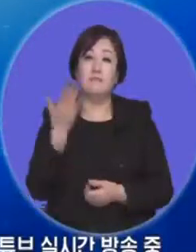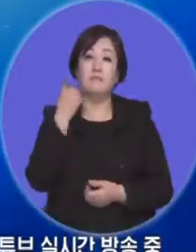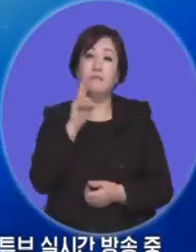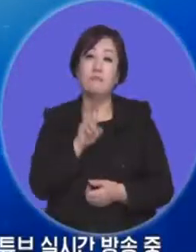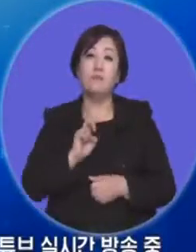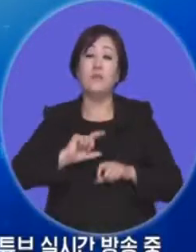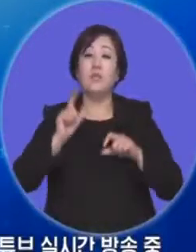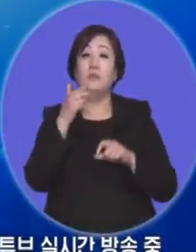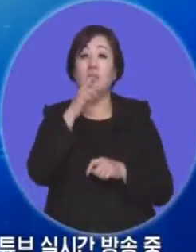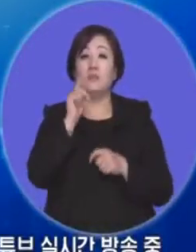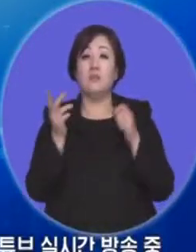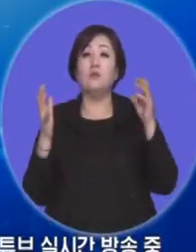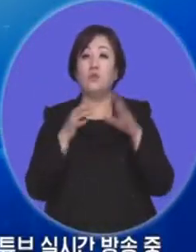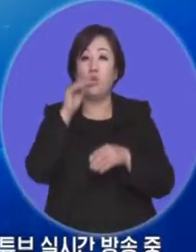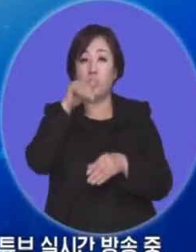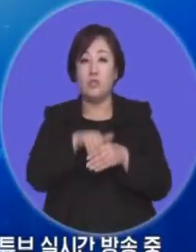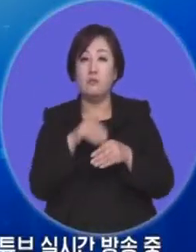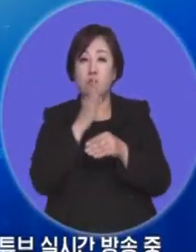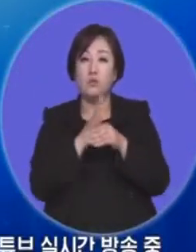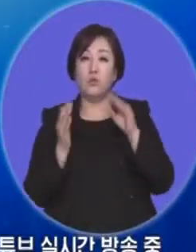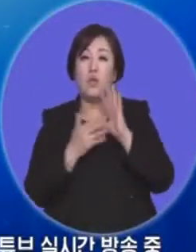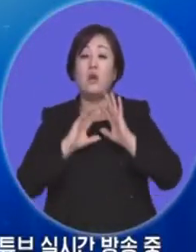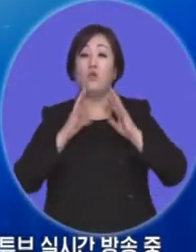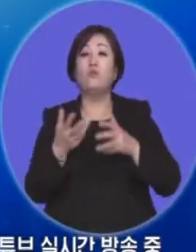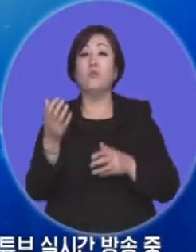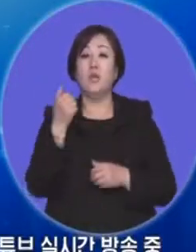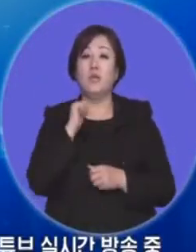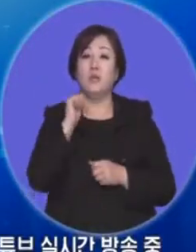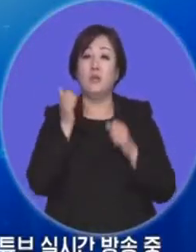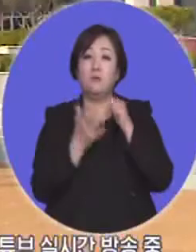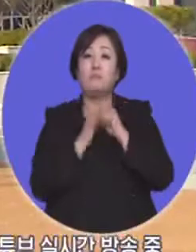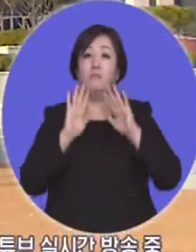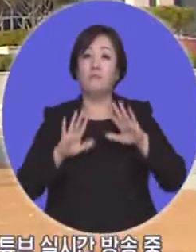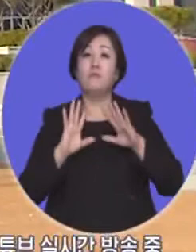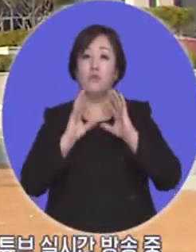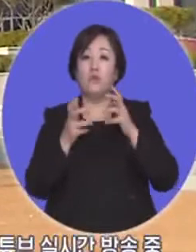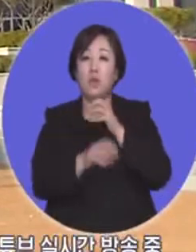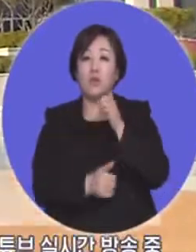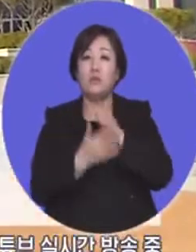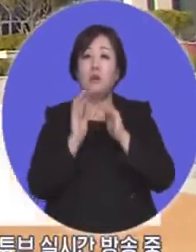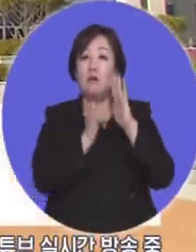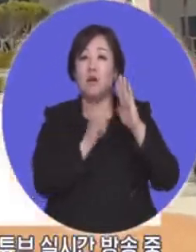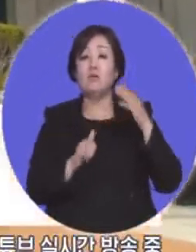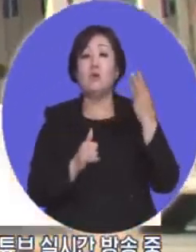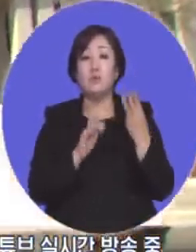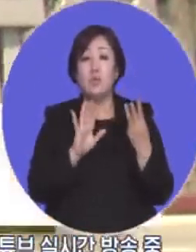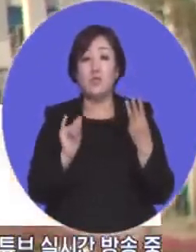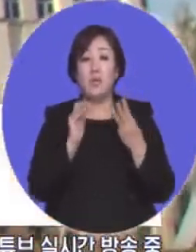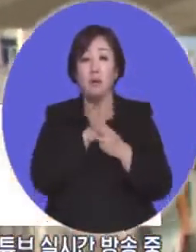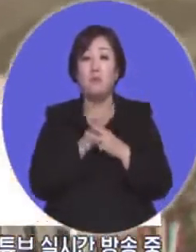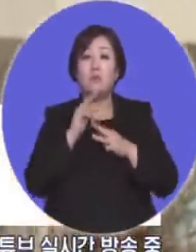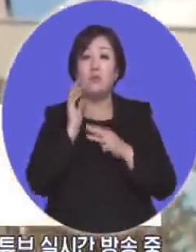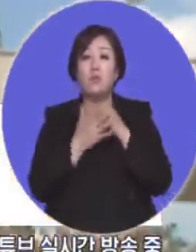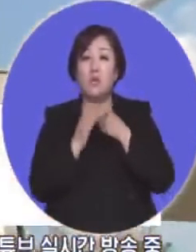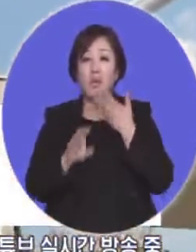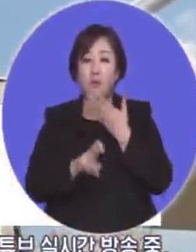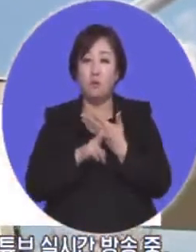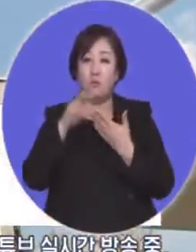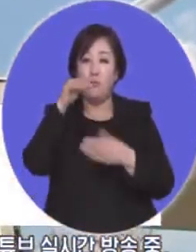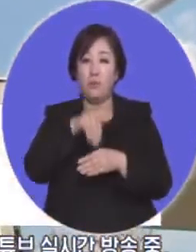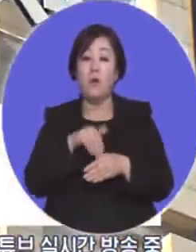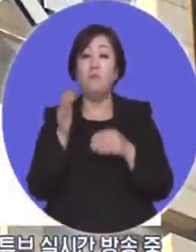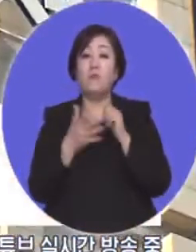지난 21대 총선과 관련해 울산에서 국민의힘 소속 현역 의원과 가족 등 3명이 공직선거법 위반